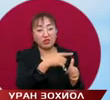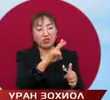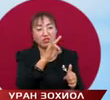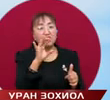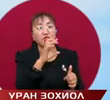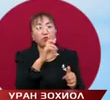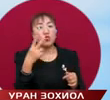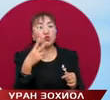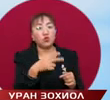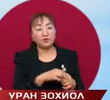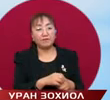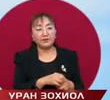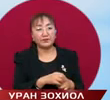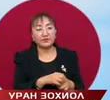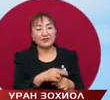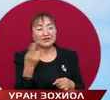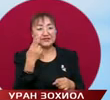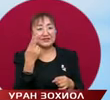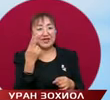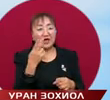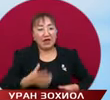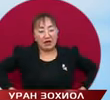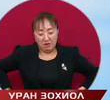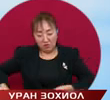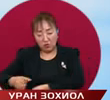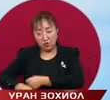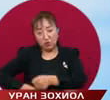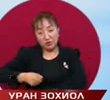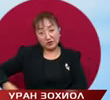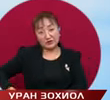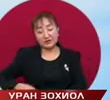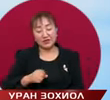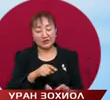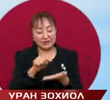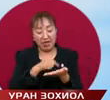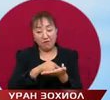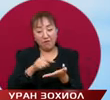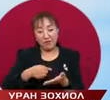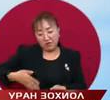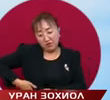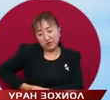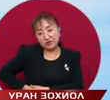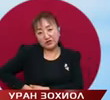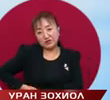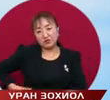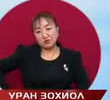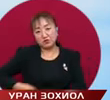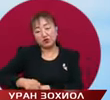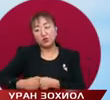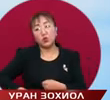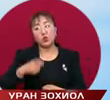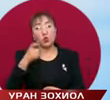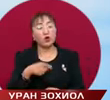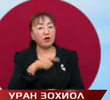данс сампан бүсэлсэн гэж байгаа тийм ээ. За эндээс аваад бодоод үзэх юм бол за